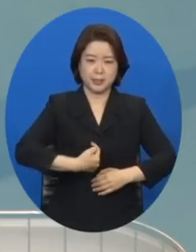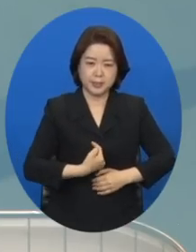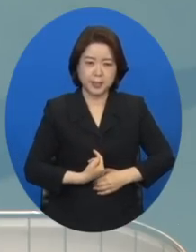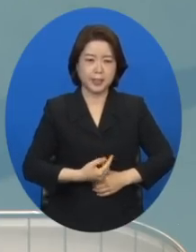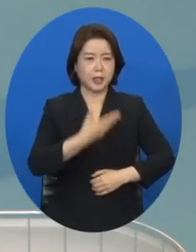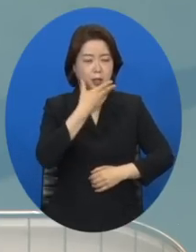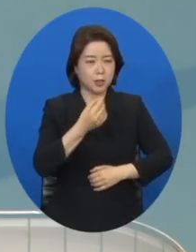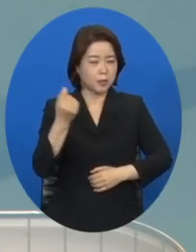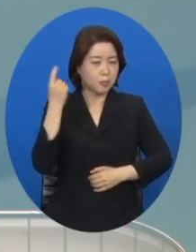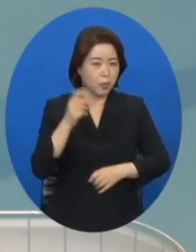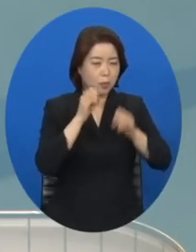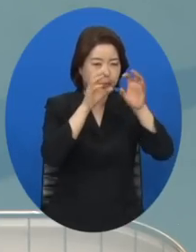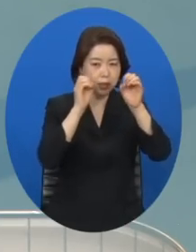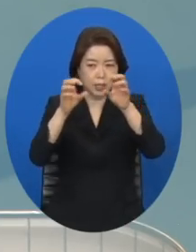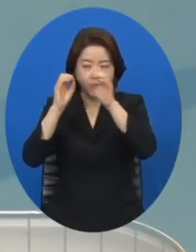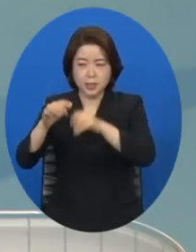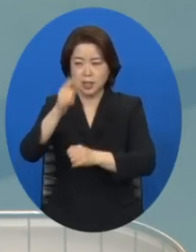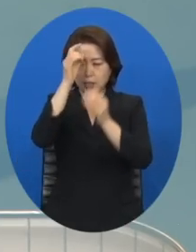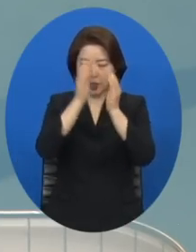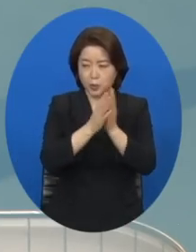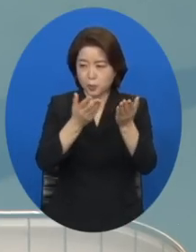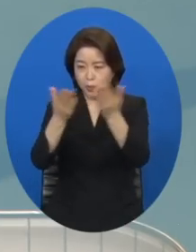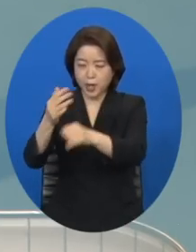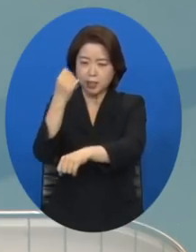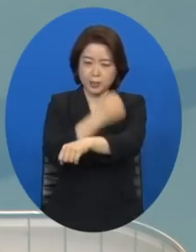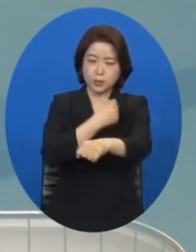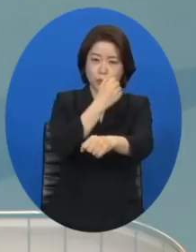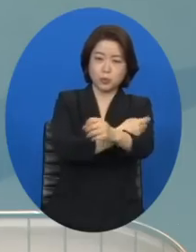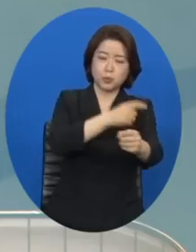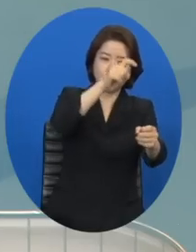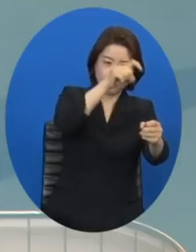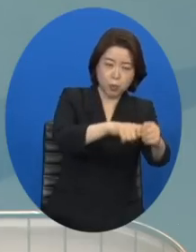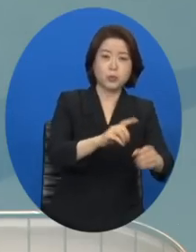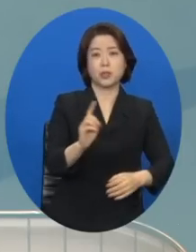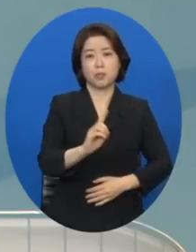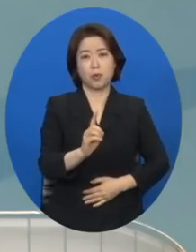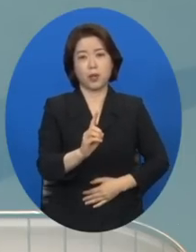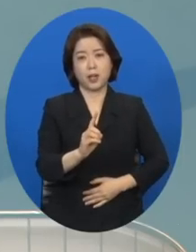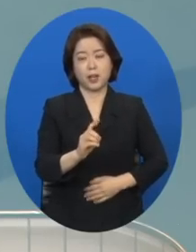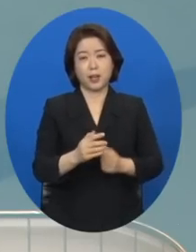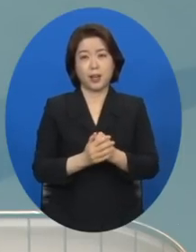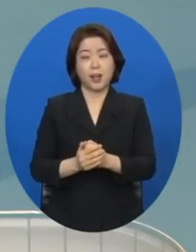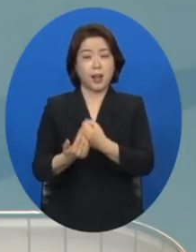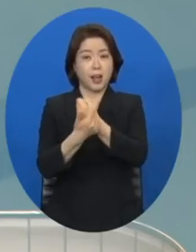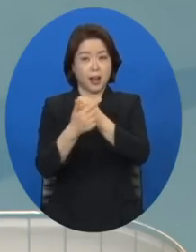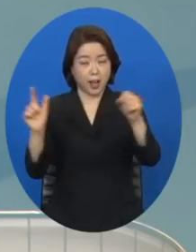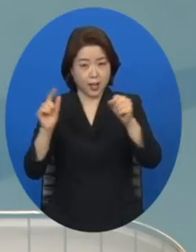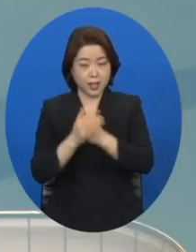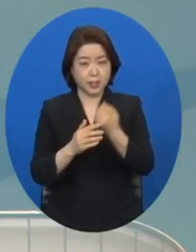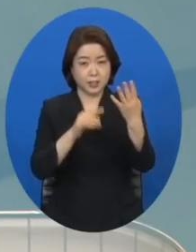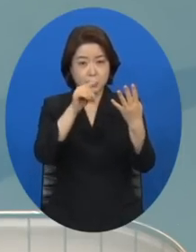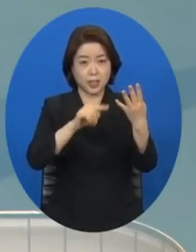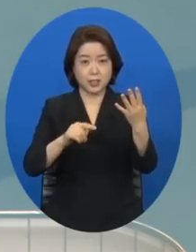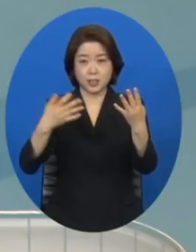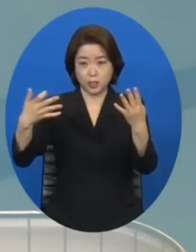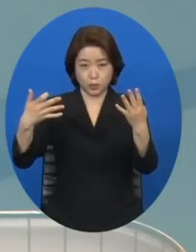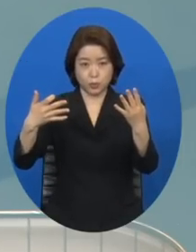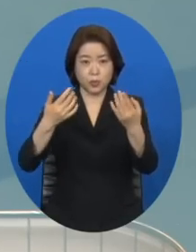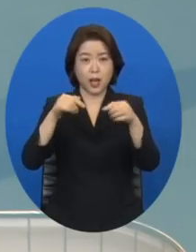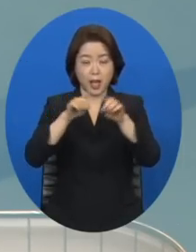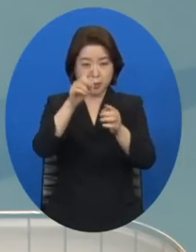이렇게 기도하면 말씀을 전하는 수구의 목표가 무엇이냐라고 했을 때 갈라디아서 4장 19절에 이렇게 얘기를 합니다 함께 읽어